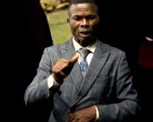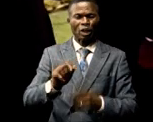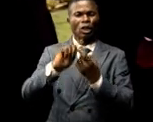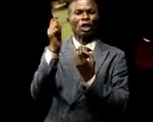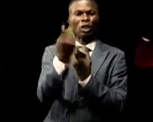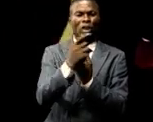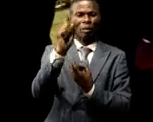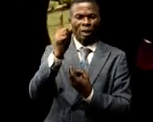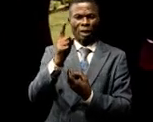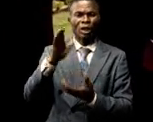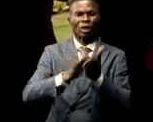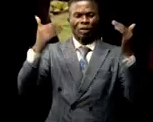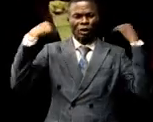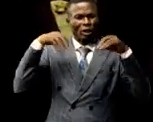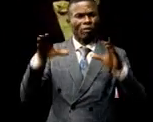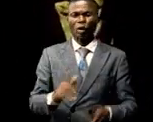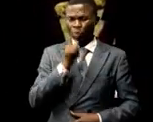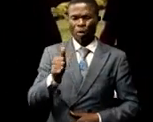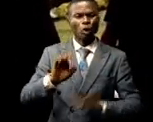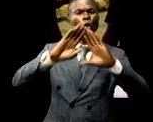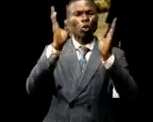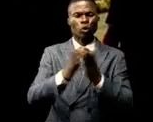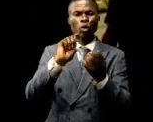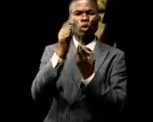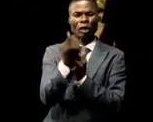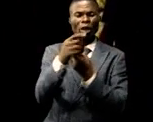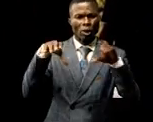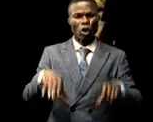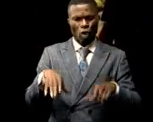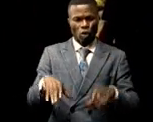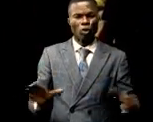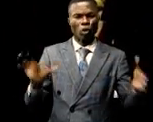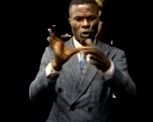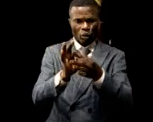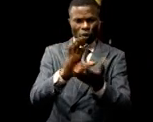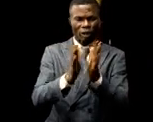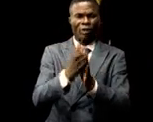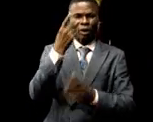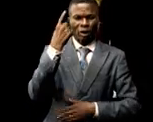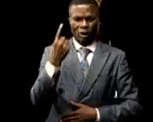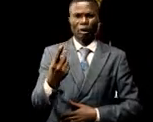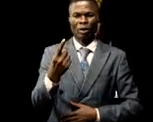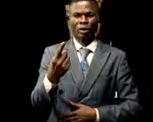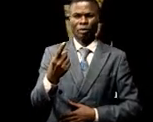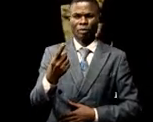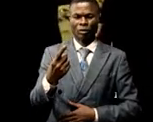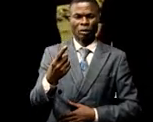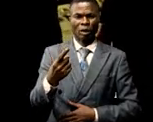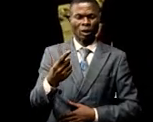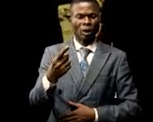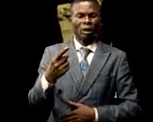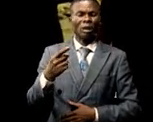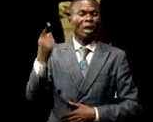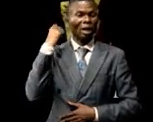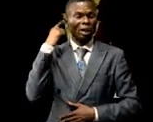mutogotonga Congo. Ezali ba tribu nyonzo ya Congo esika moko. Bolanda ba discours